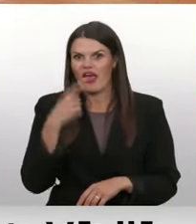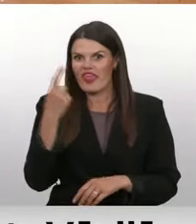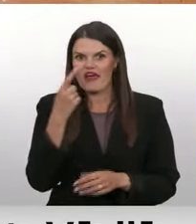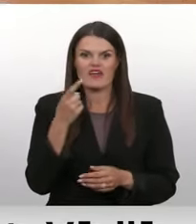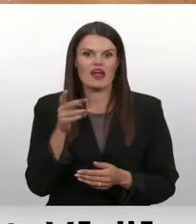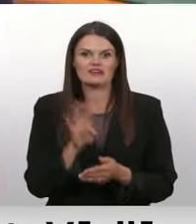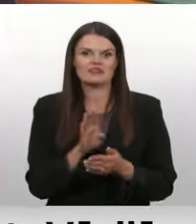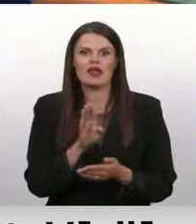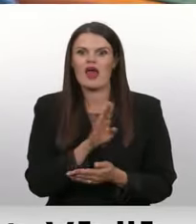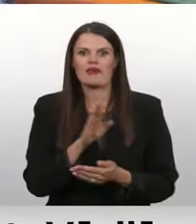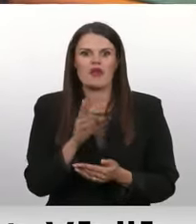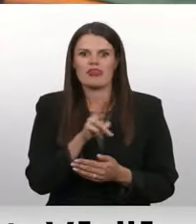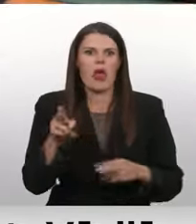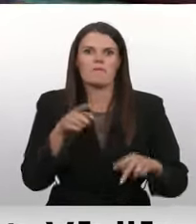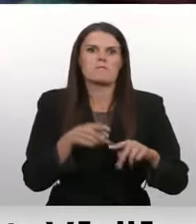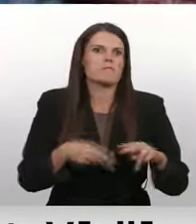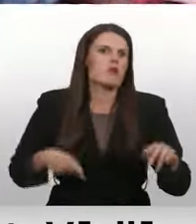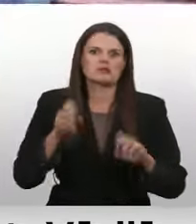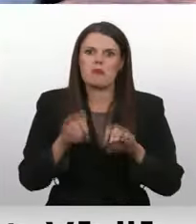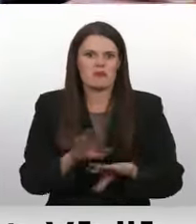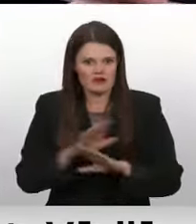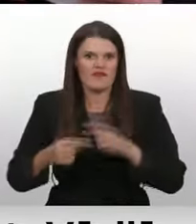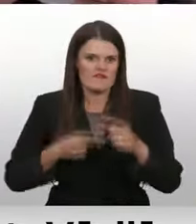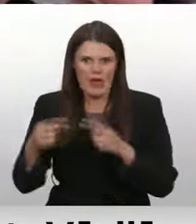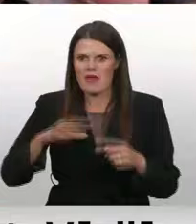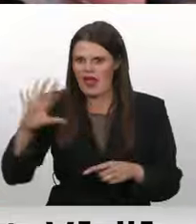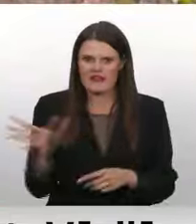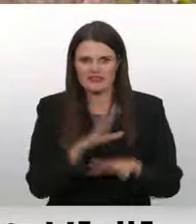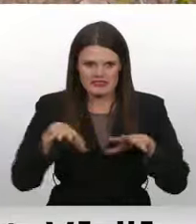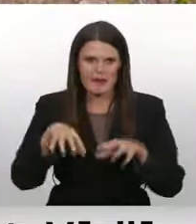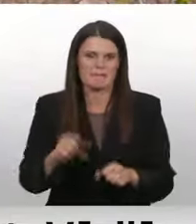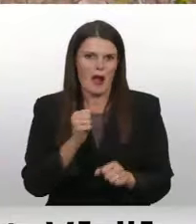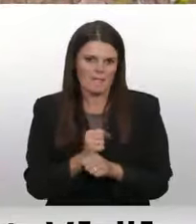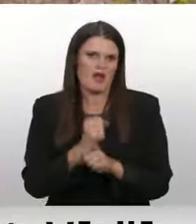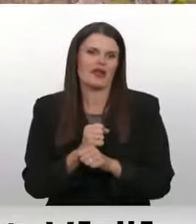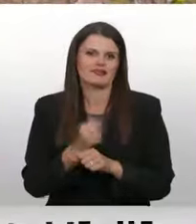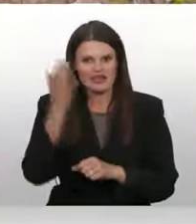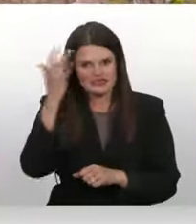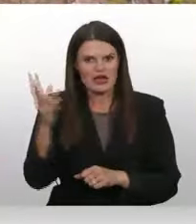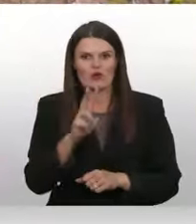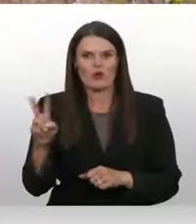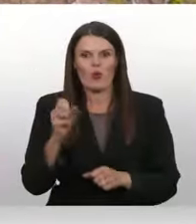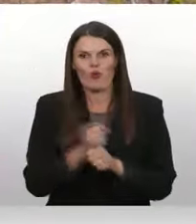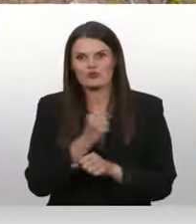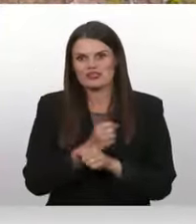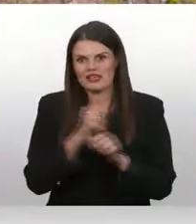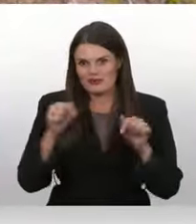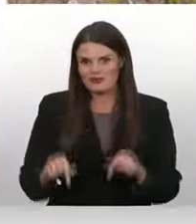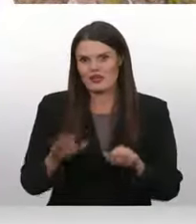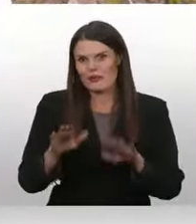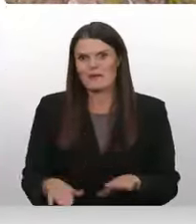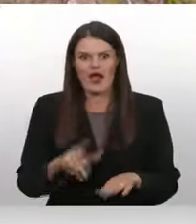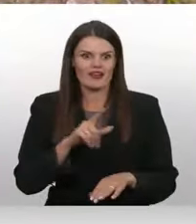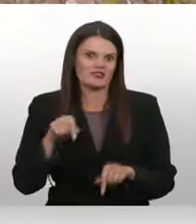šo nodarbību vēl nav atstājis. Es ceru, ka tās, ko mēs uztaisījām, tās, kas paliks te Vācijā